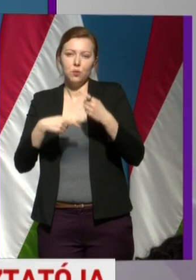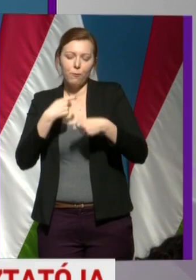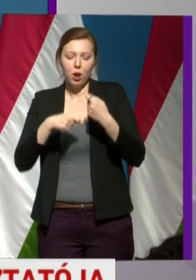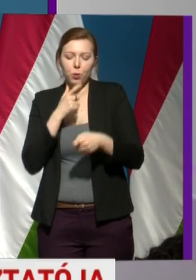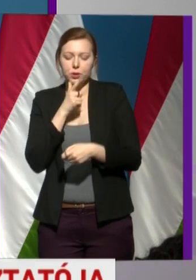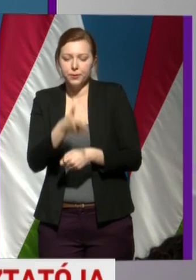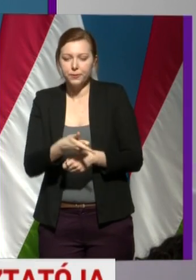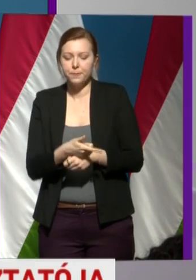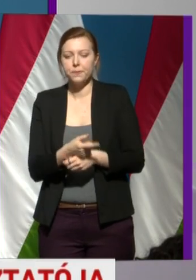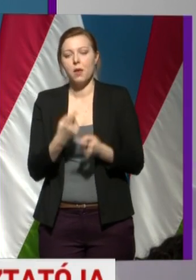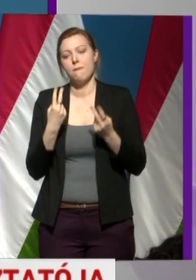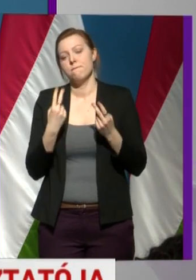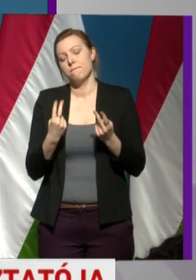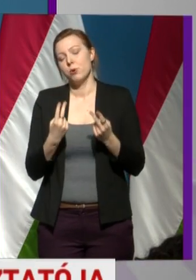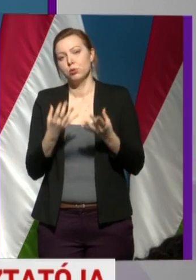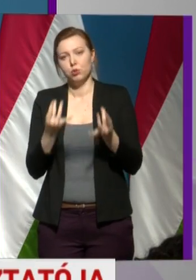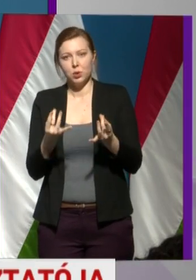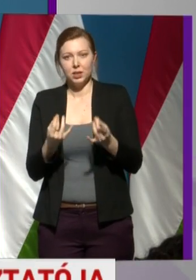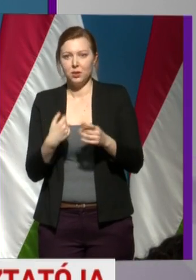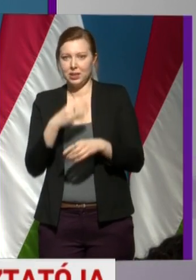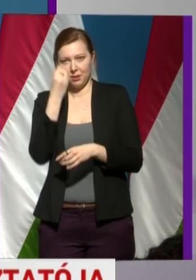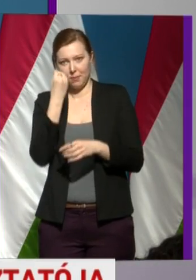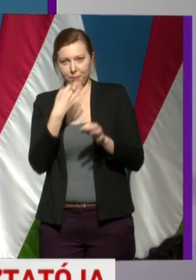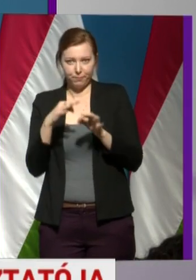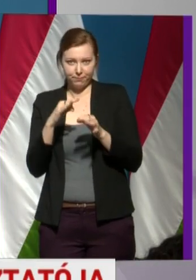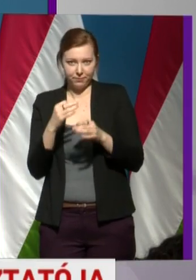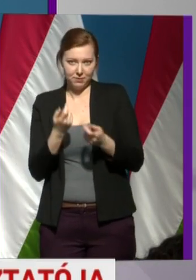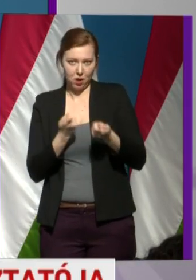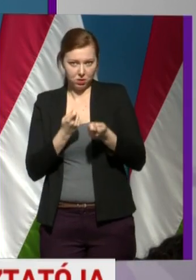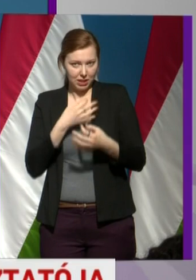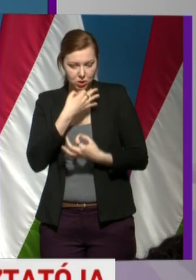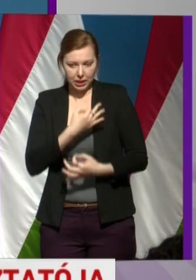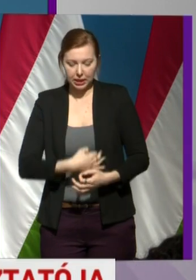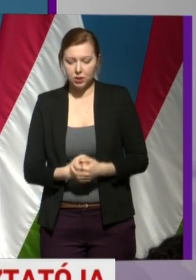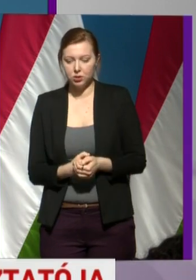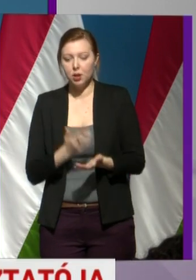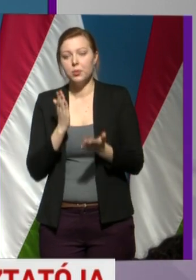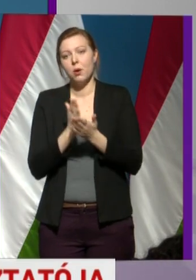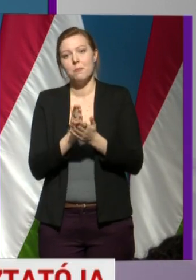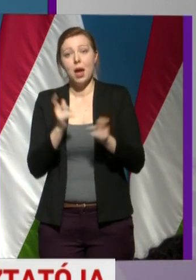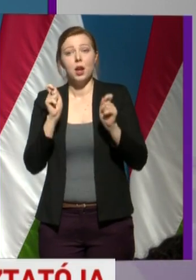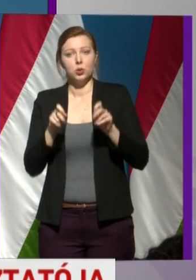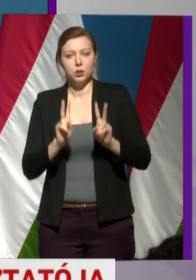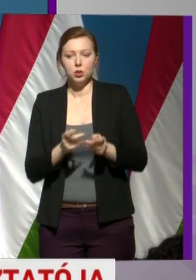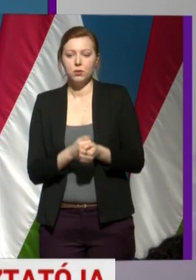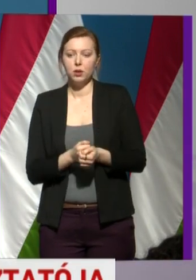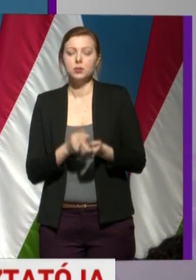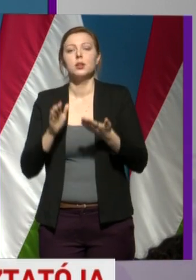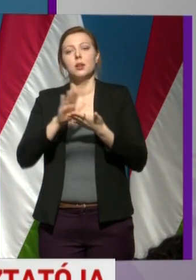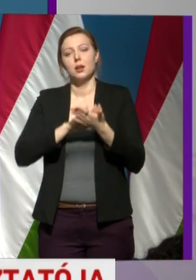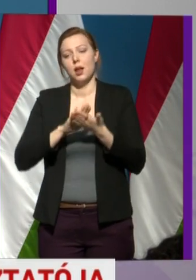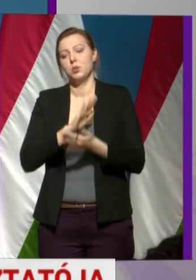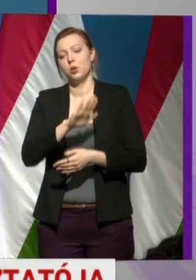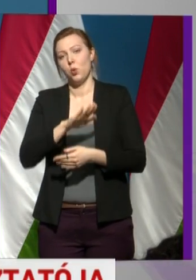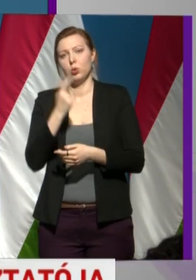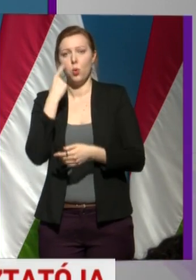de fontos azt rögzíteni, hogy ez nem egy tanúgyigazgatási kérdés. Amitről már döntés született, az az, hogy jellemzően